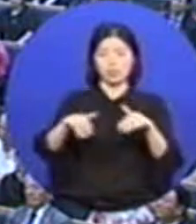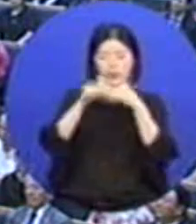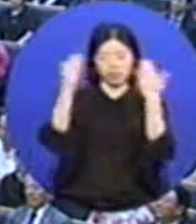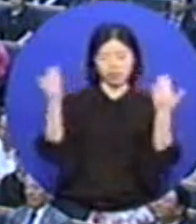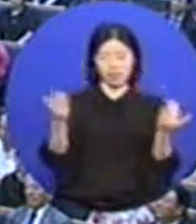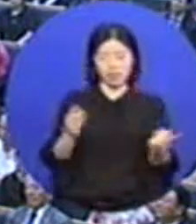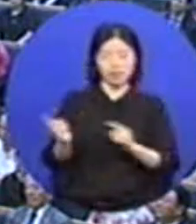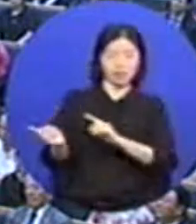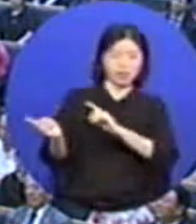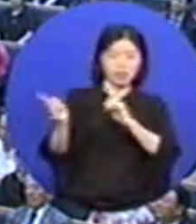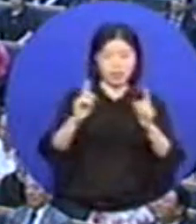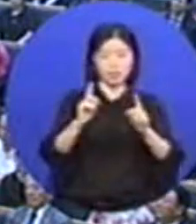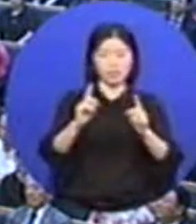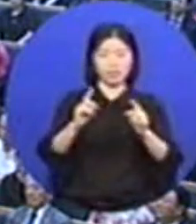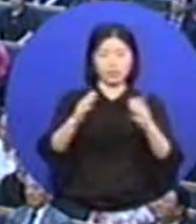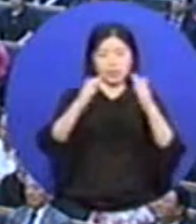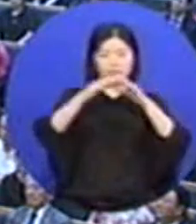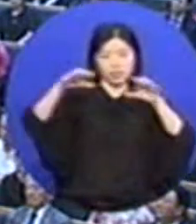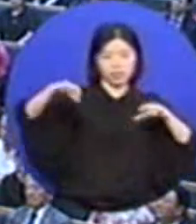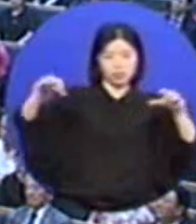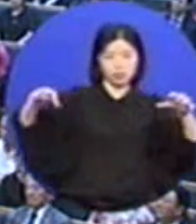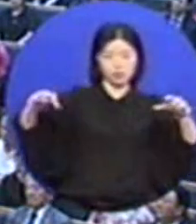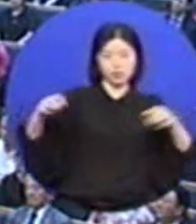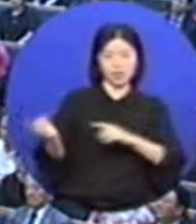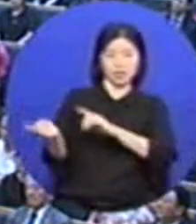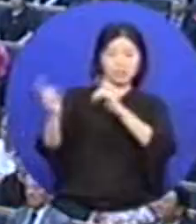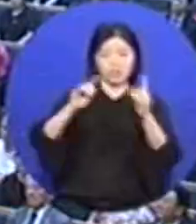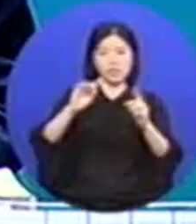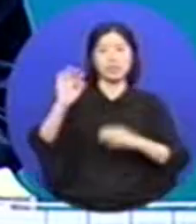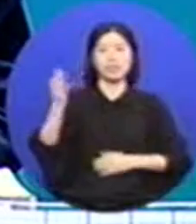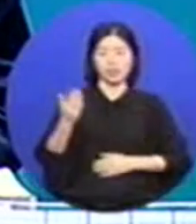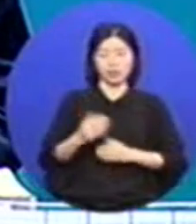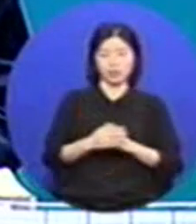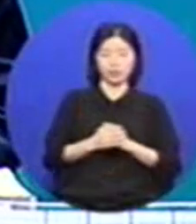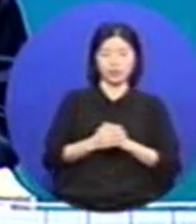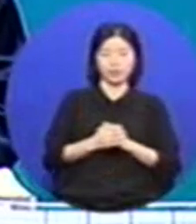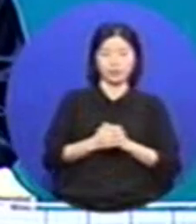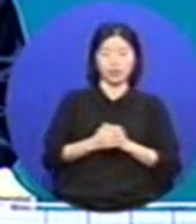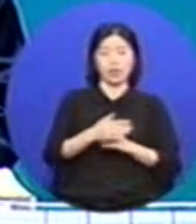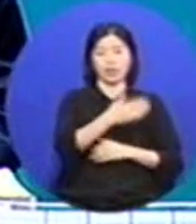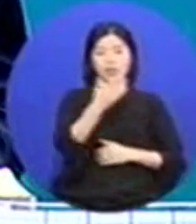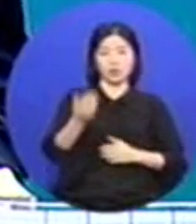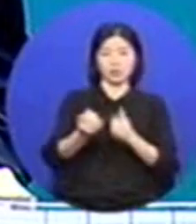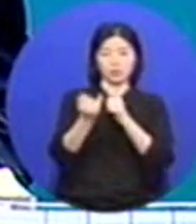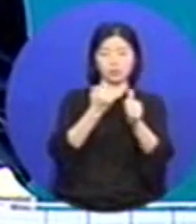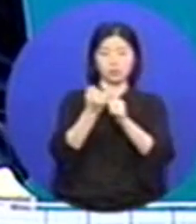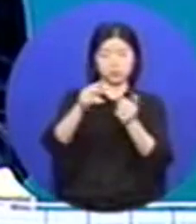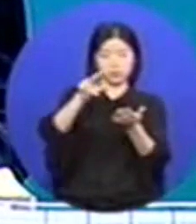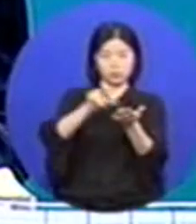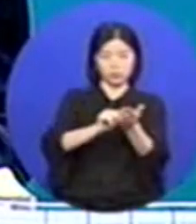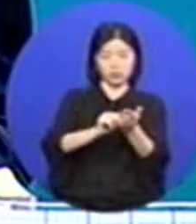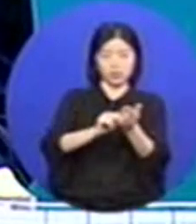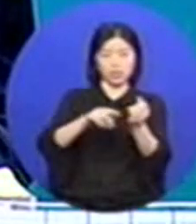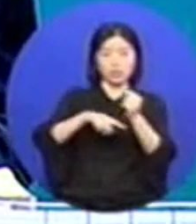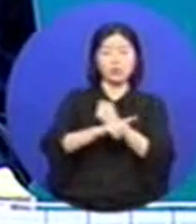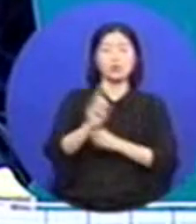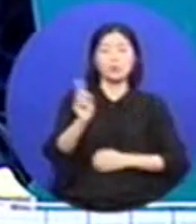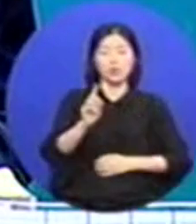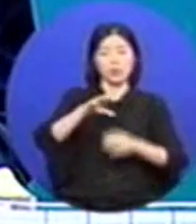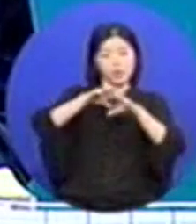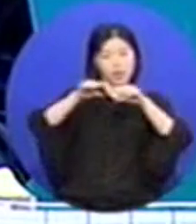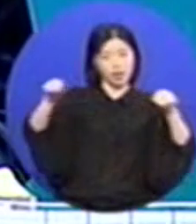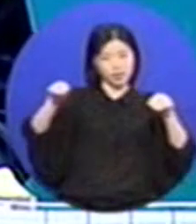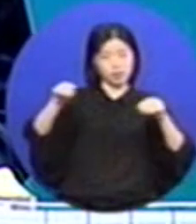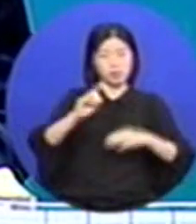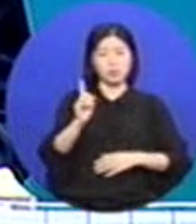주변의 이웃을 다 살려 내요 여러분 부부문제 원인이 모으며 해답이 뭔지를 이제는